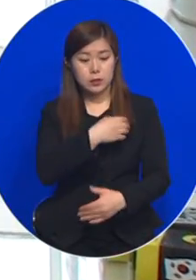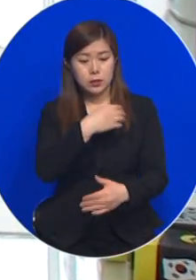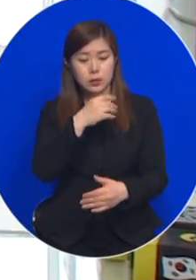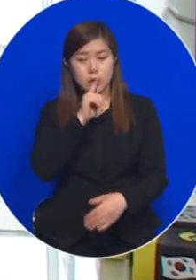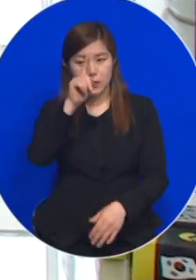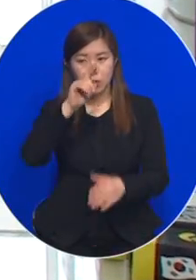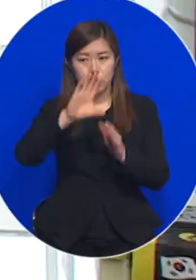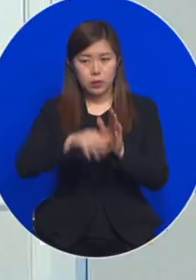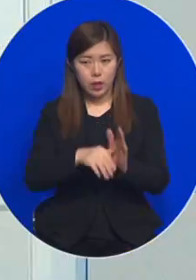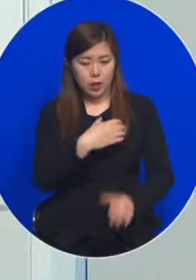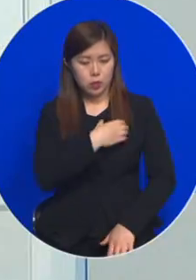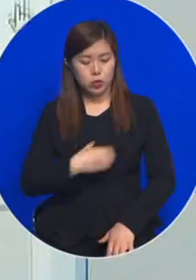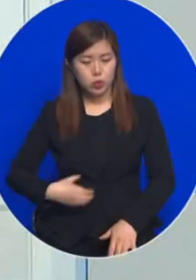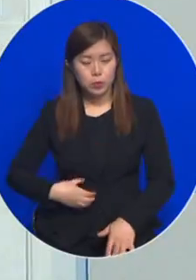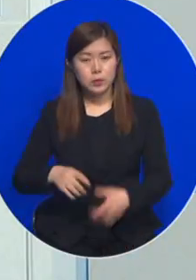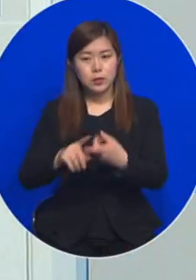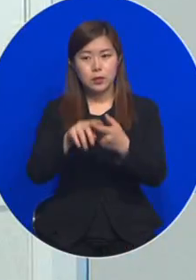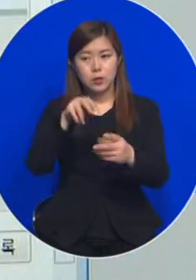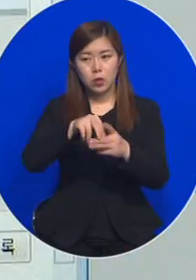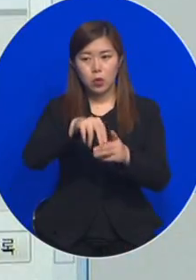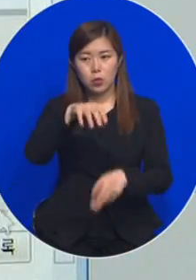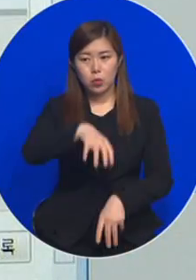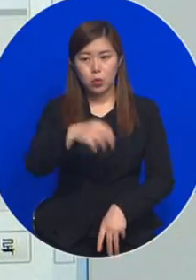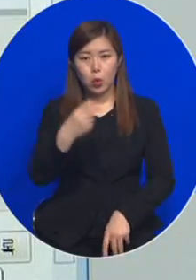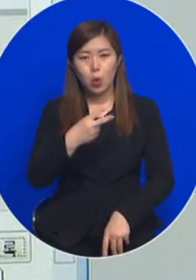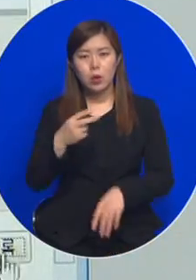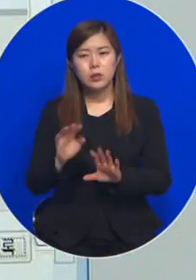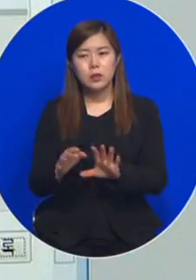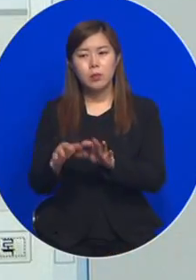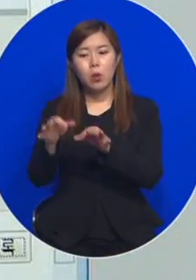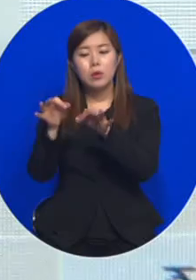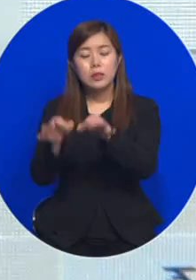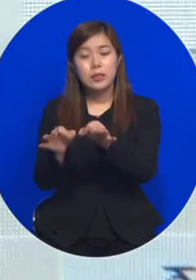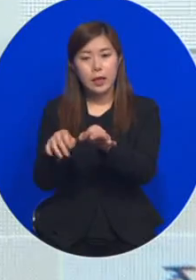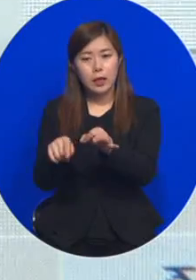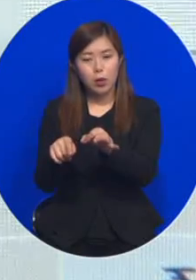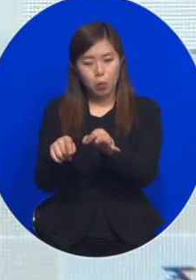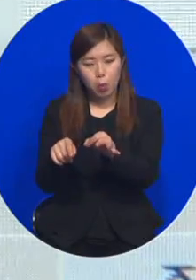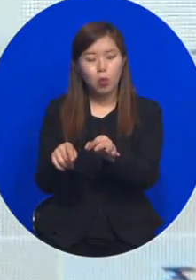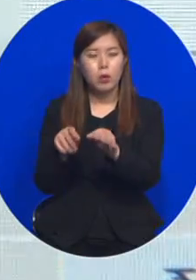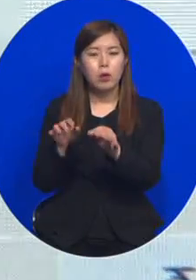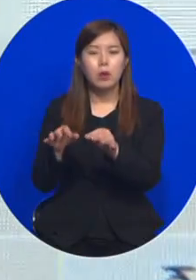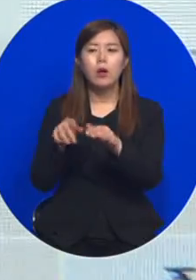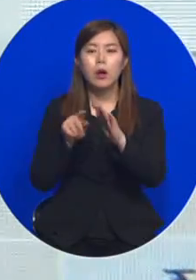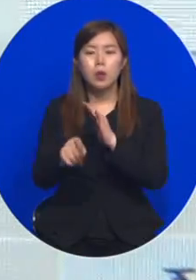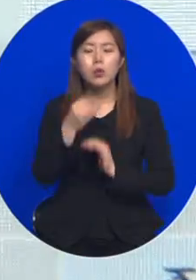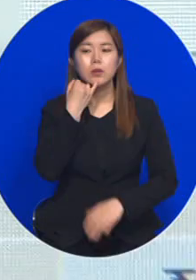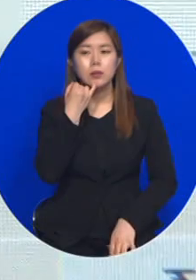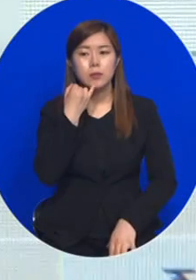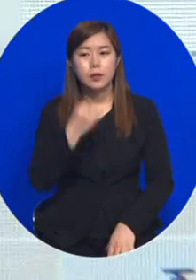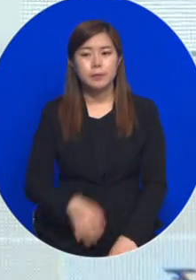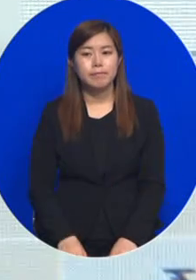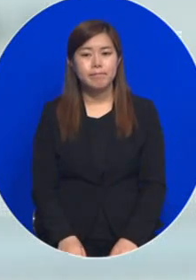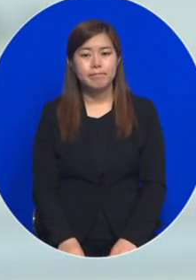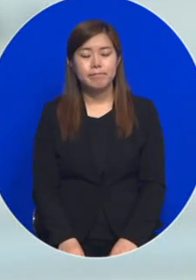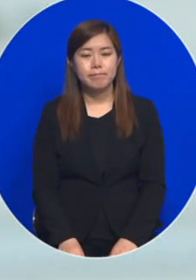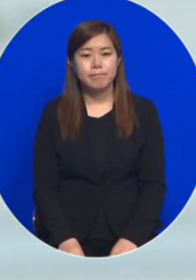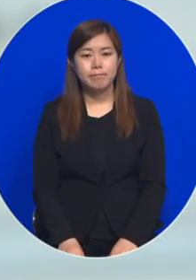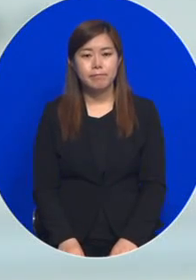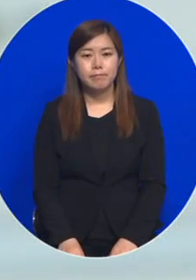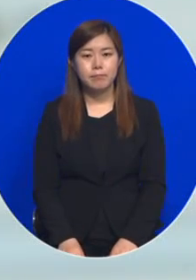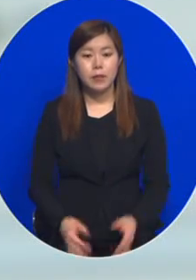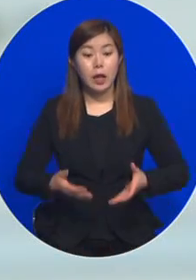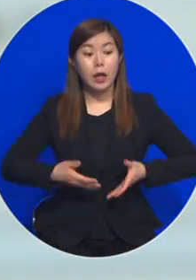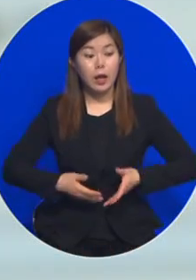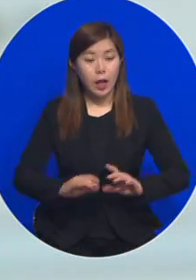주민센터 와 카드사와 연계된 은행 창구를 찾아가면 됩니다 마스크 오브제와 같이 이번주는 주민등록상 출생년도 에